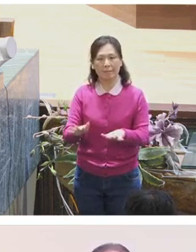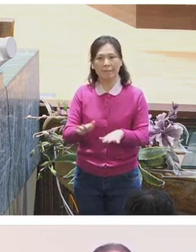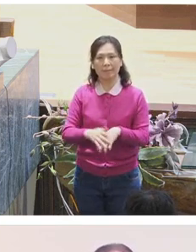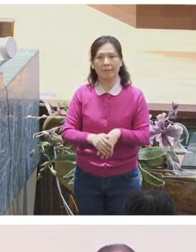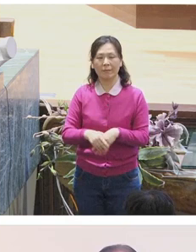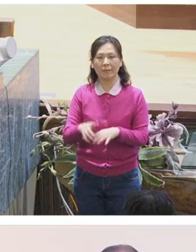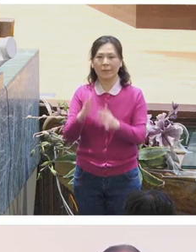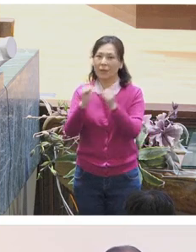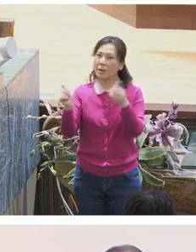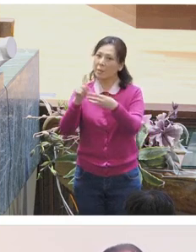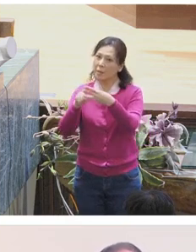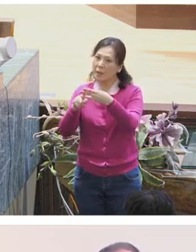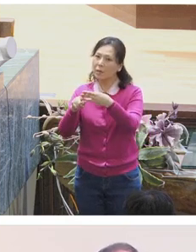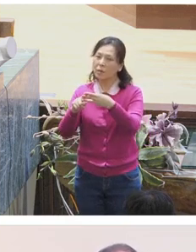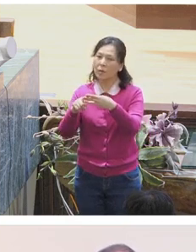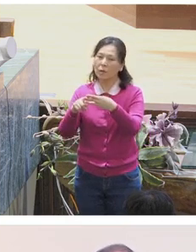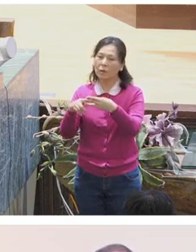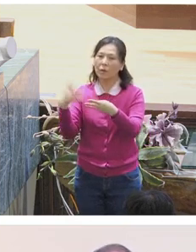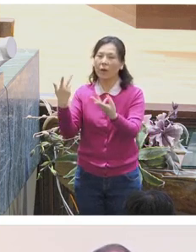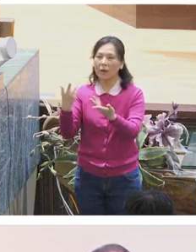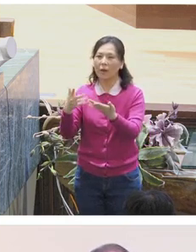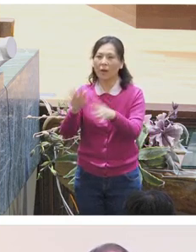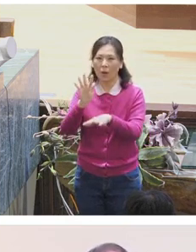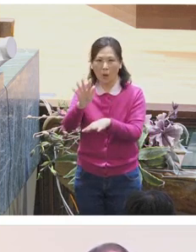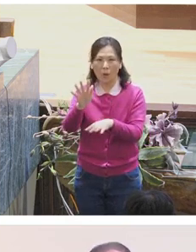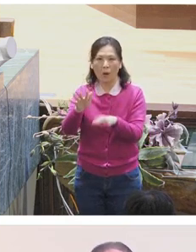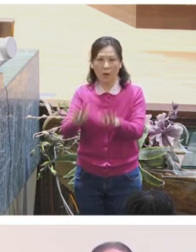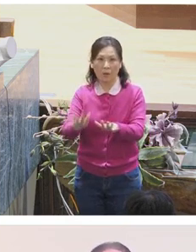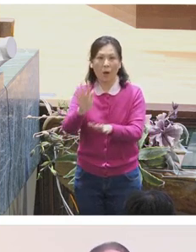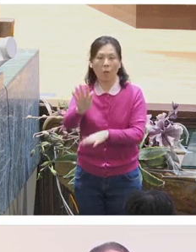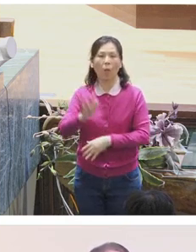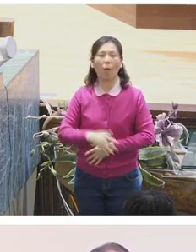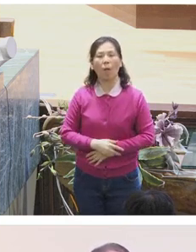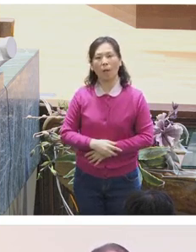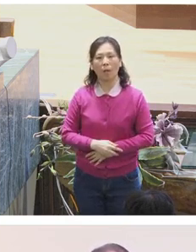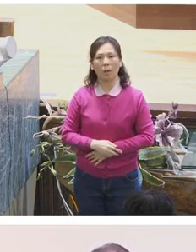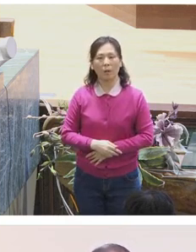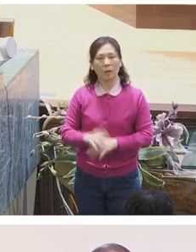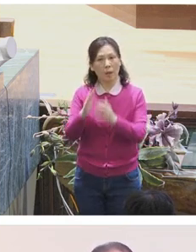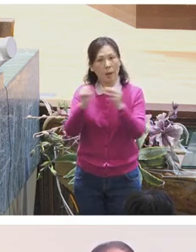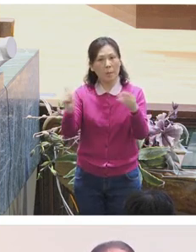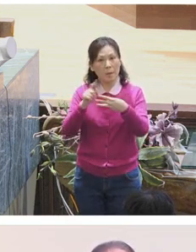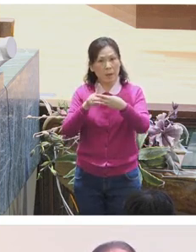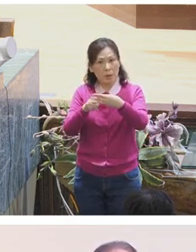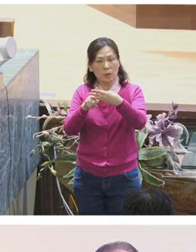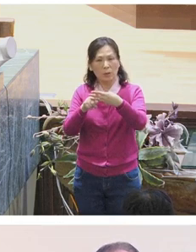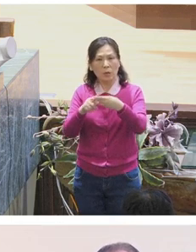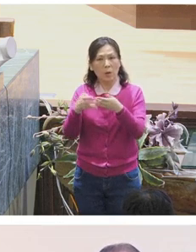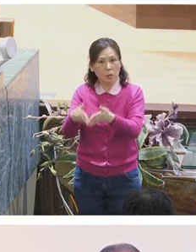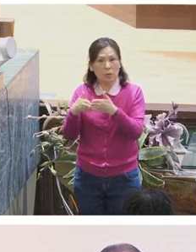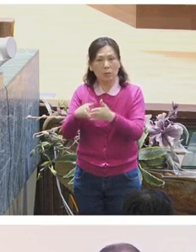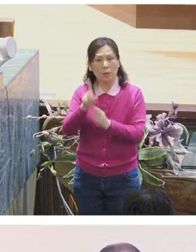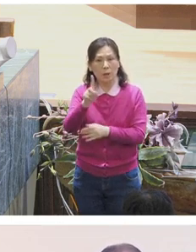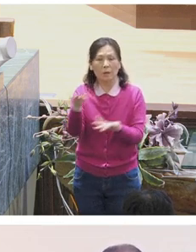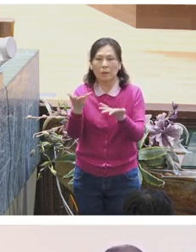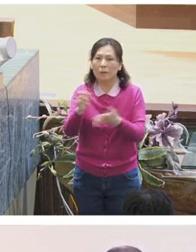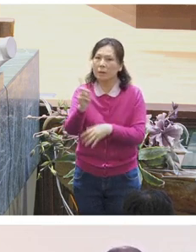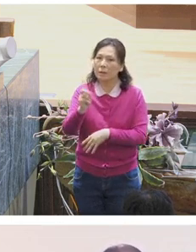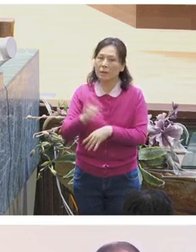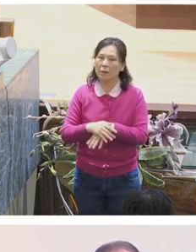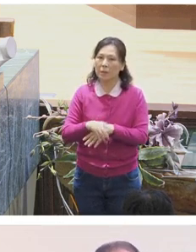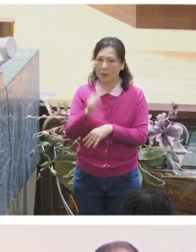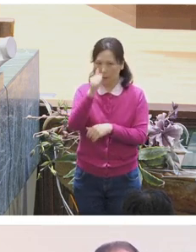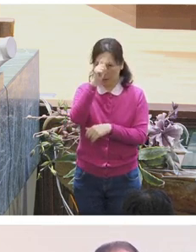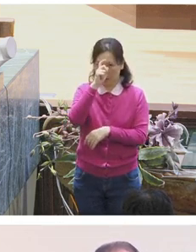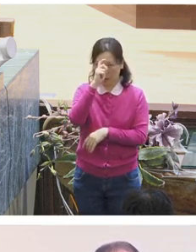过了民主 年代哈，可是民主最重要的一件事情是要追求台湾价